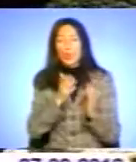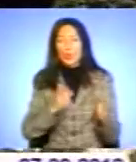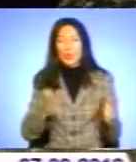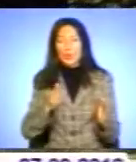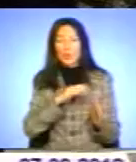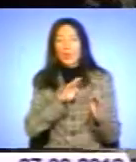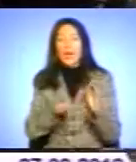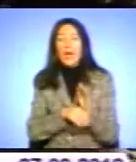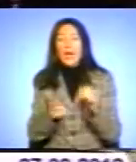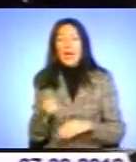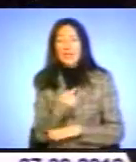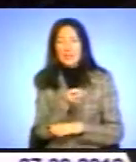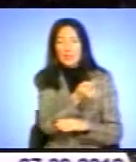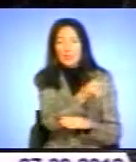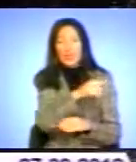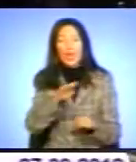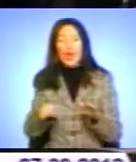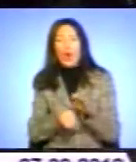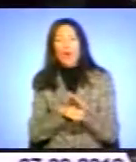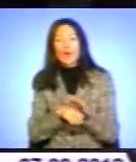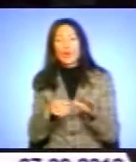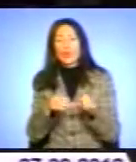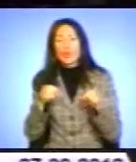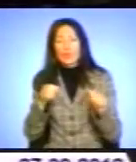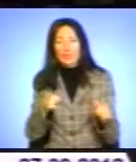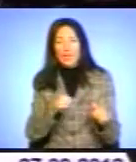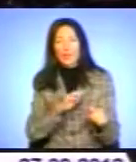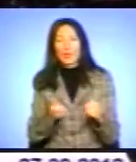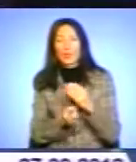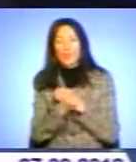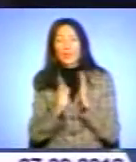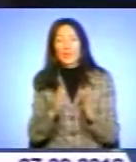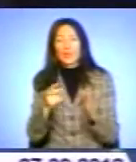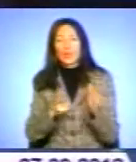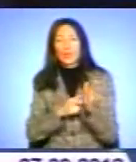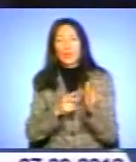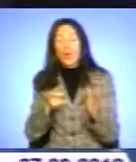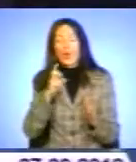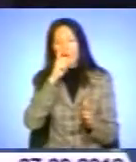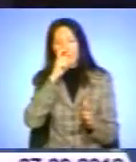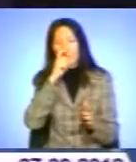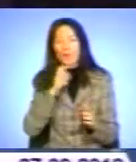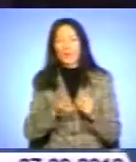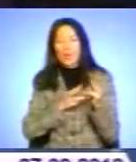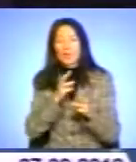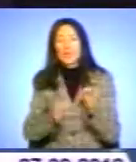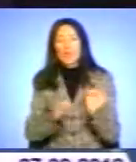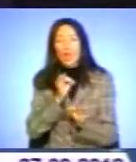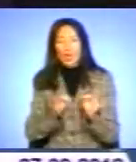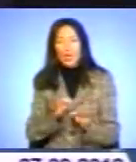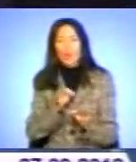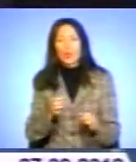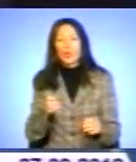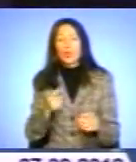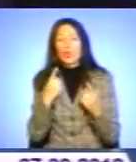ховаються у землю і не з'являтимуться до Благовіщення 7 квітня. Апеляційний суд Тернопільської області з глибоким